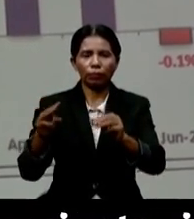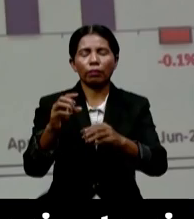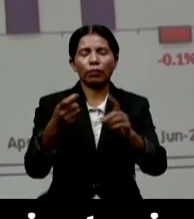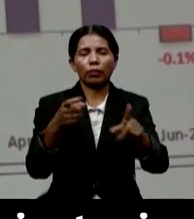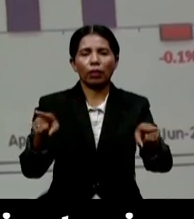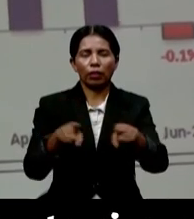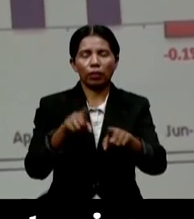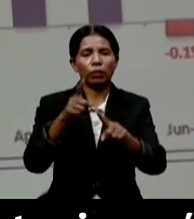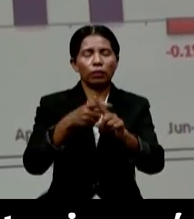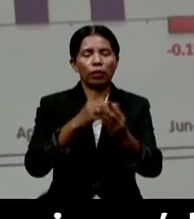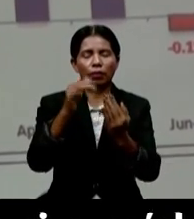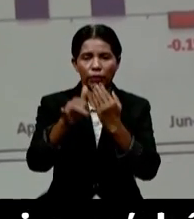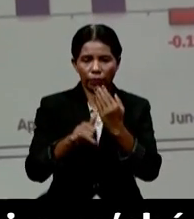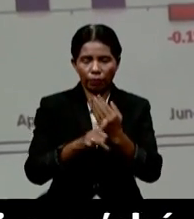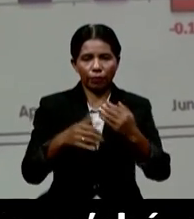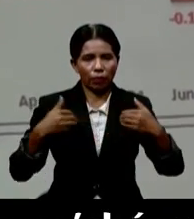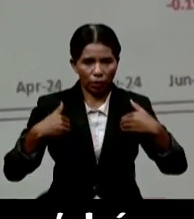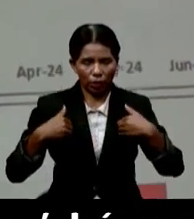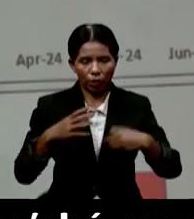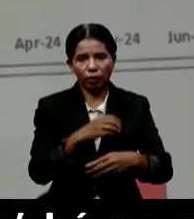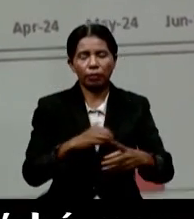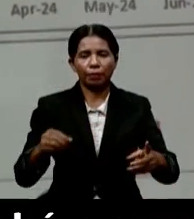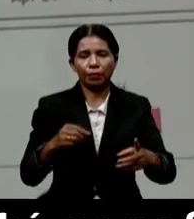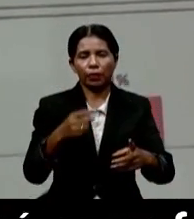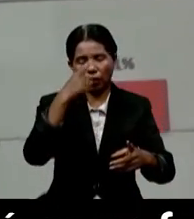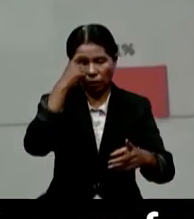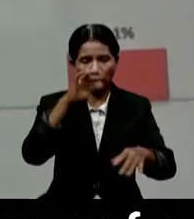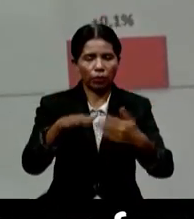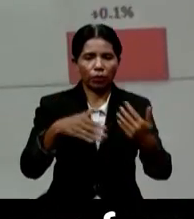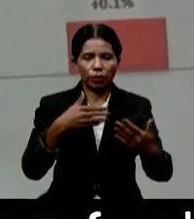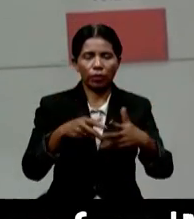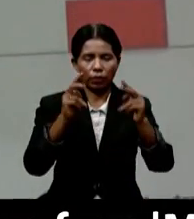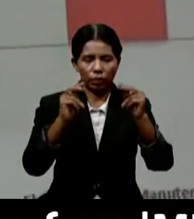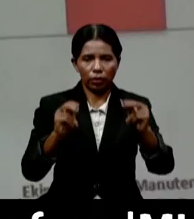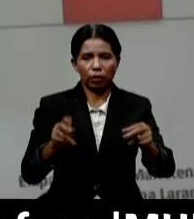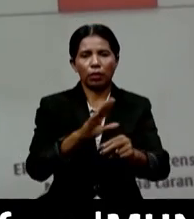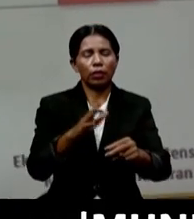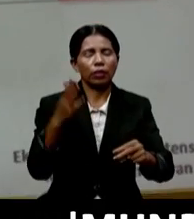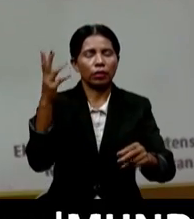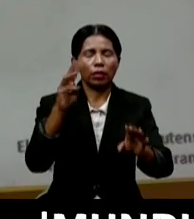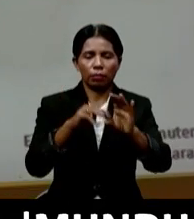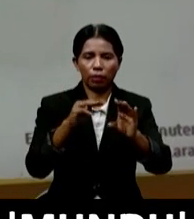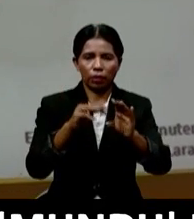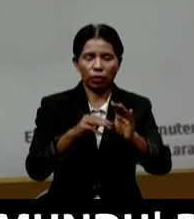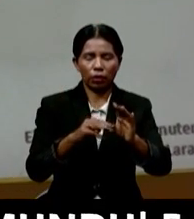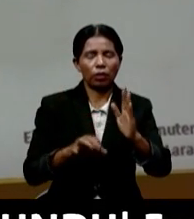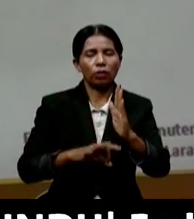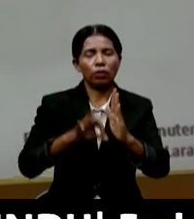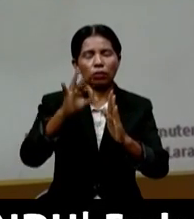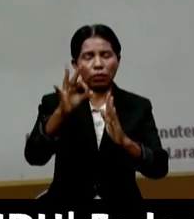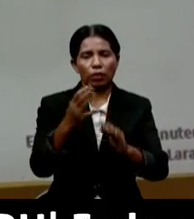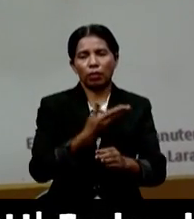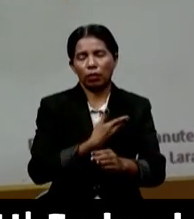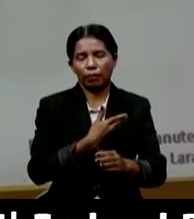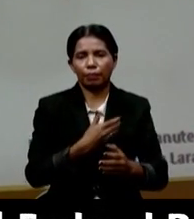compara o fulano maio, nebem aqui a posição inflação, também a maioria necessidade básico e a mercadoria fola em sai macas. E